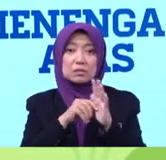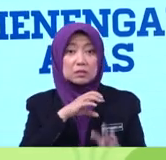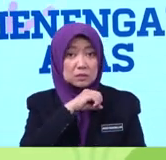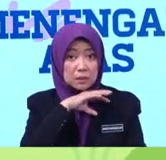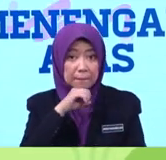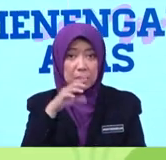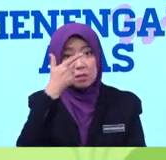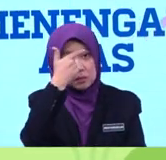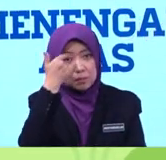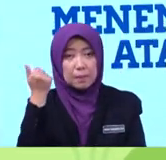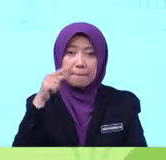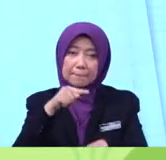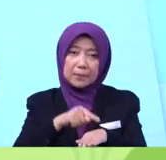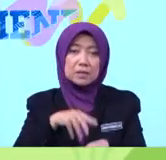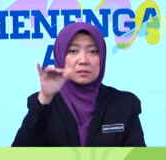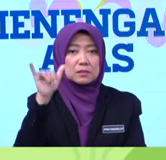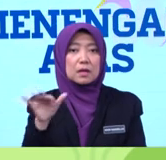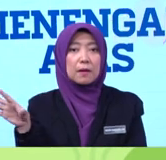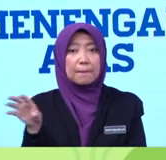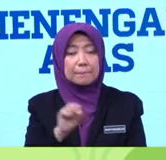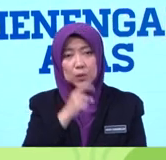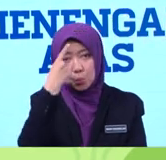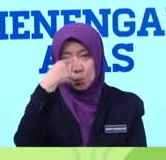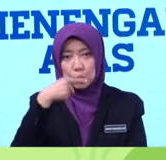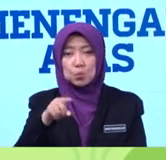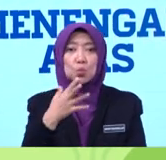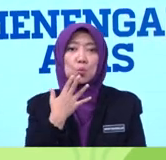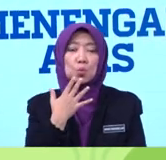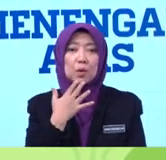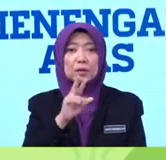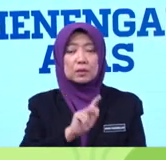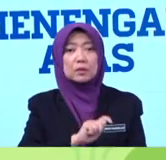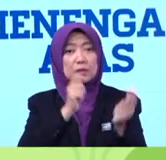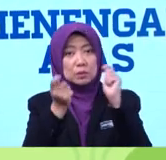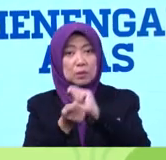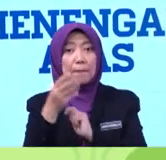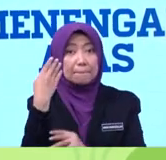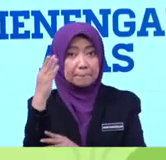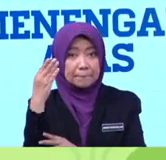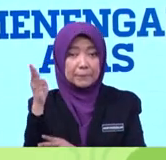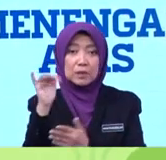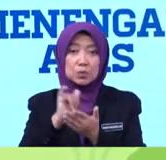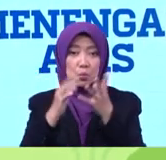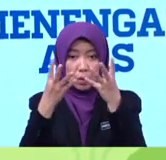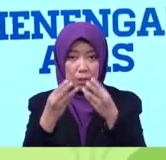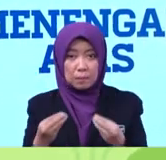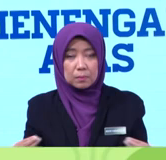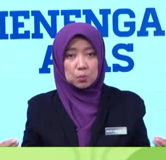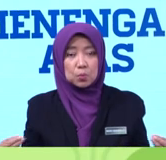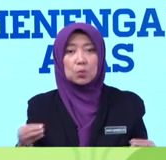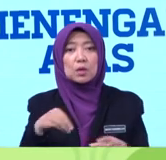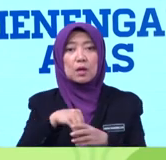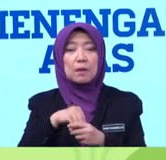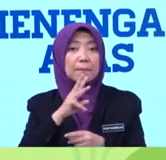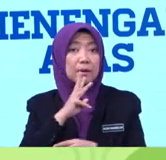gerhana masa yang diambil untuk warna larutan metillina biru luntur dalam sampel tersebut